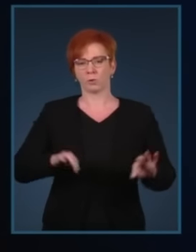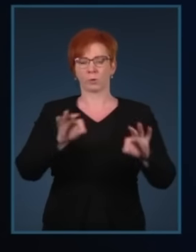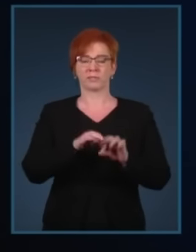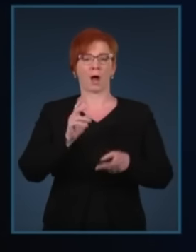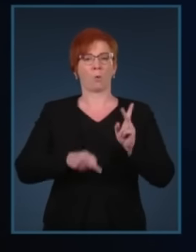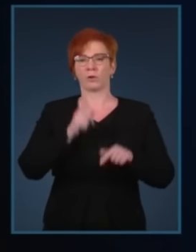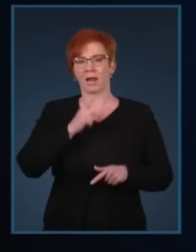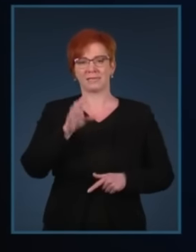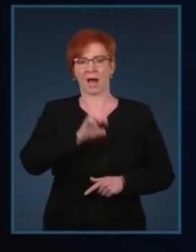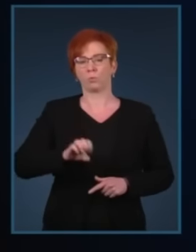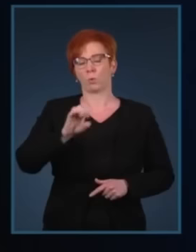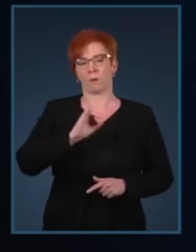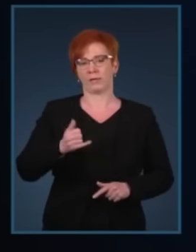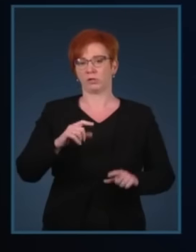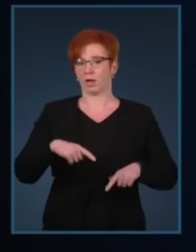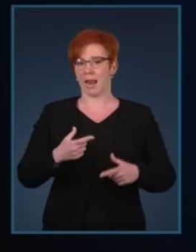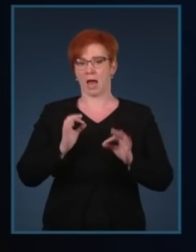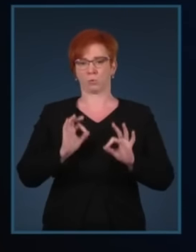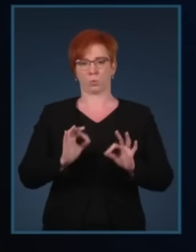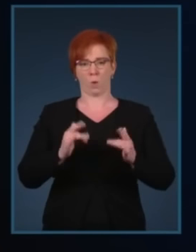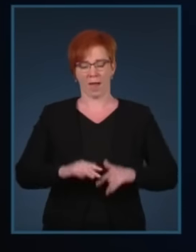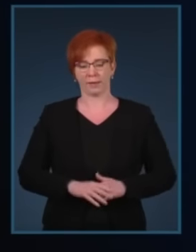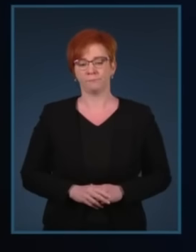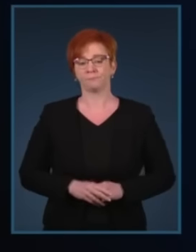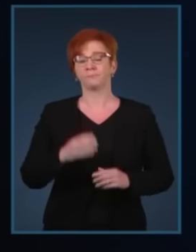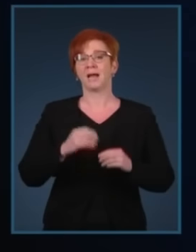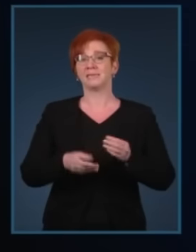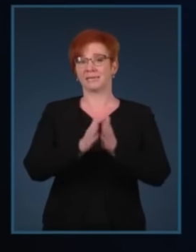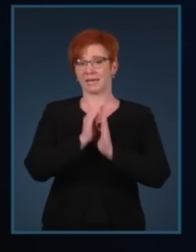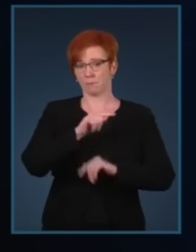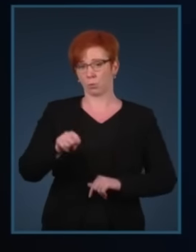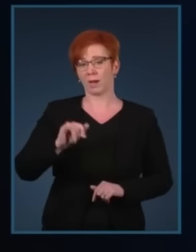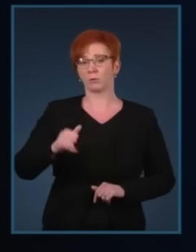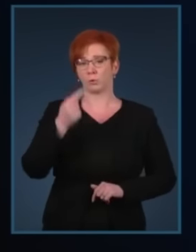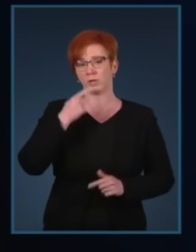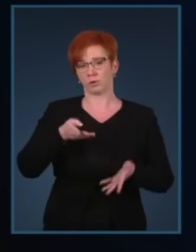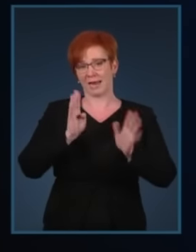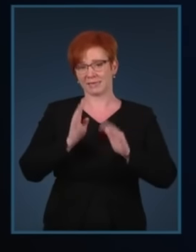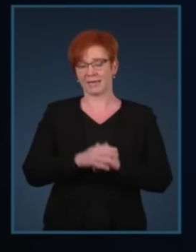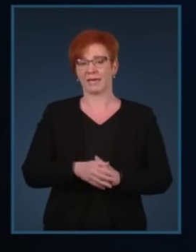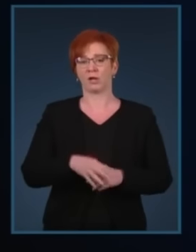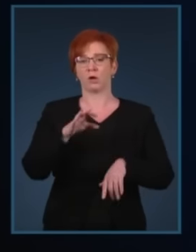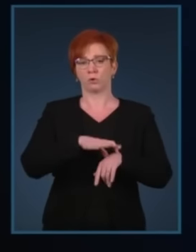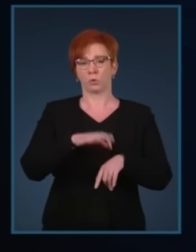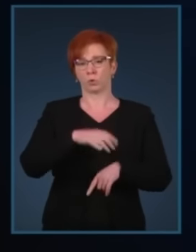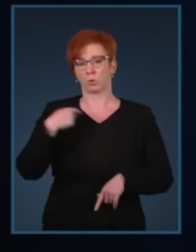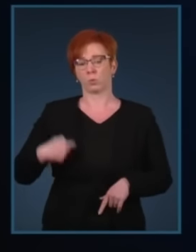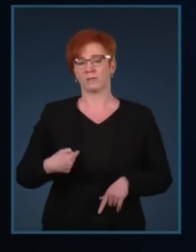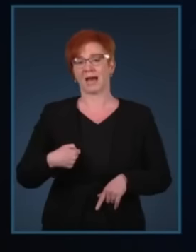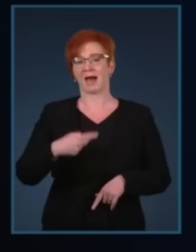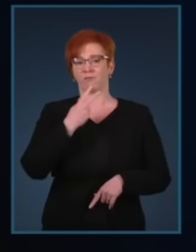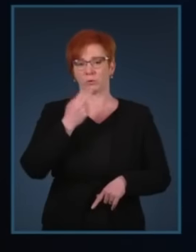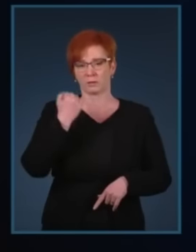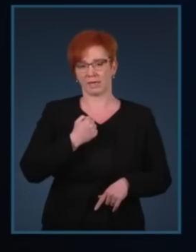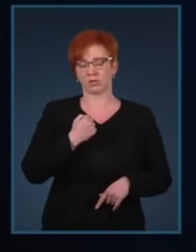és élhető hely. Ezért arra kérem önöket, hogy június 9-én a dr. Huszár Viktor Dénes által vezetett Megoldás